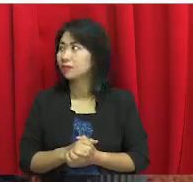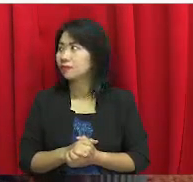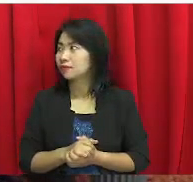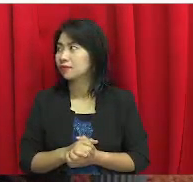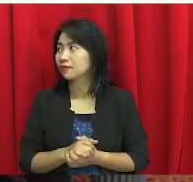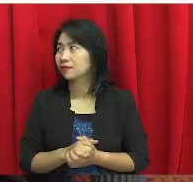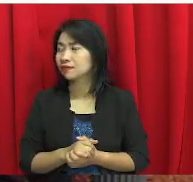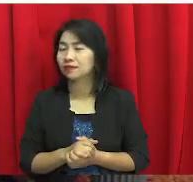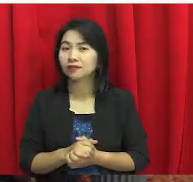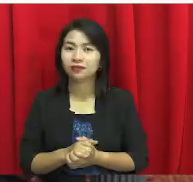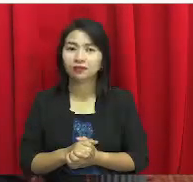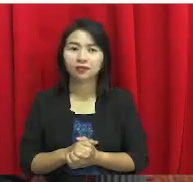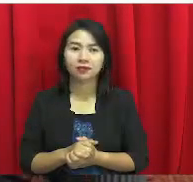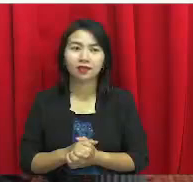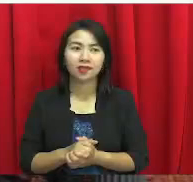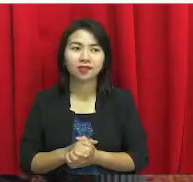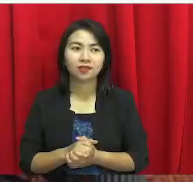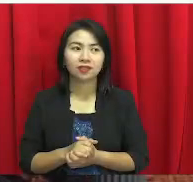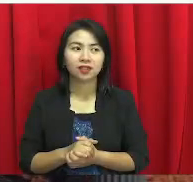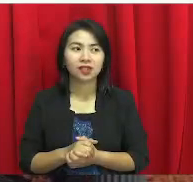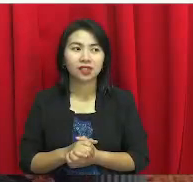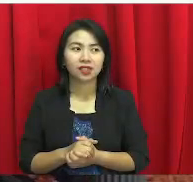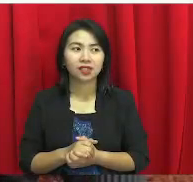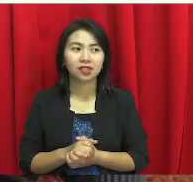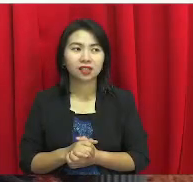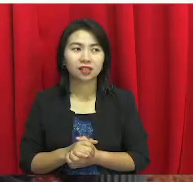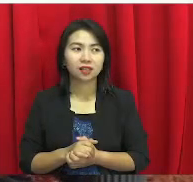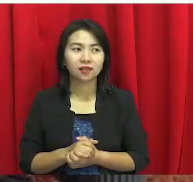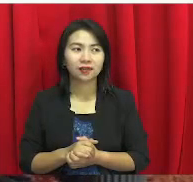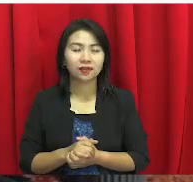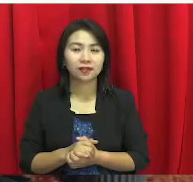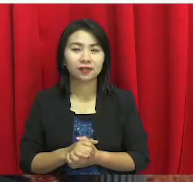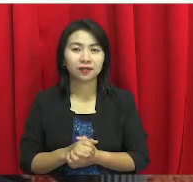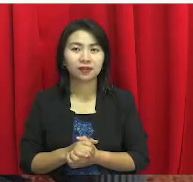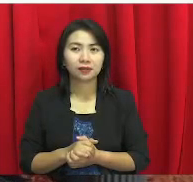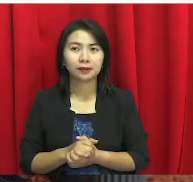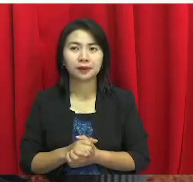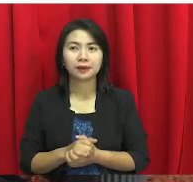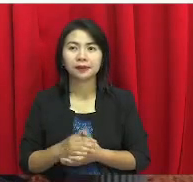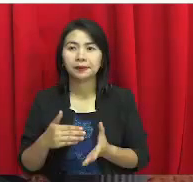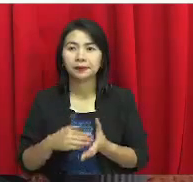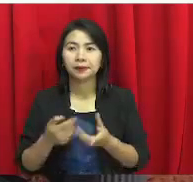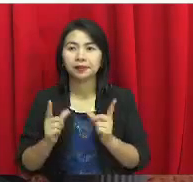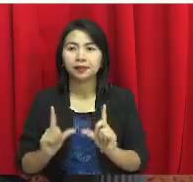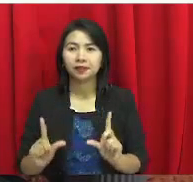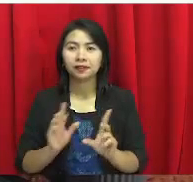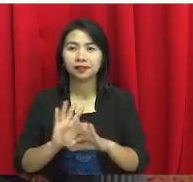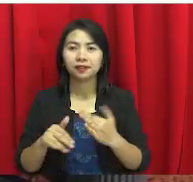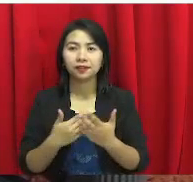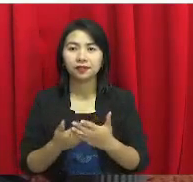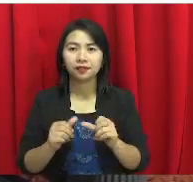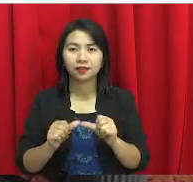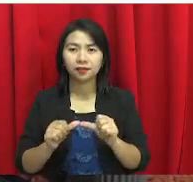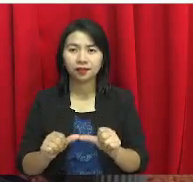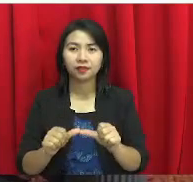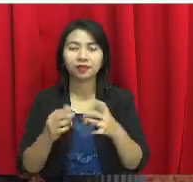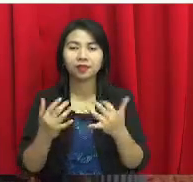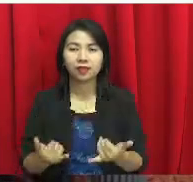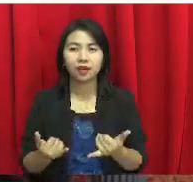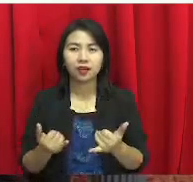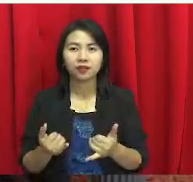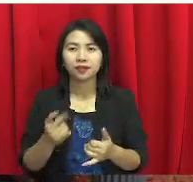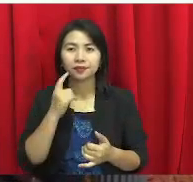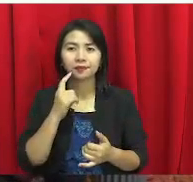your back. Yes, ganyan talaga yan. Basta ano tayo, Asus sa kalab. Yan. Kaya patuloy po tayo, mga kapatid, magsubaybay. Itag na yung dapat